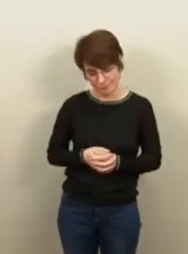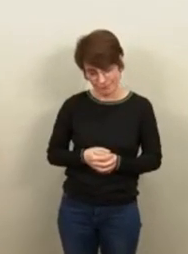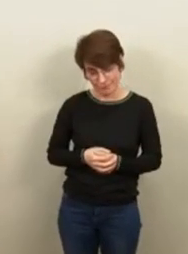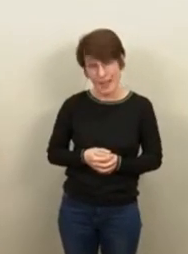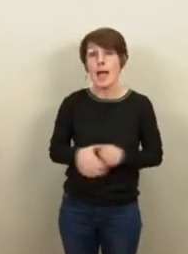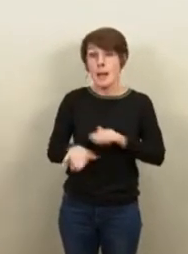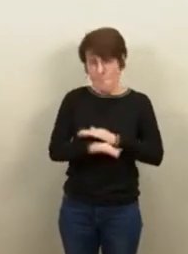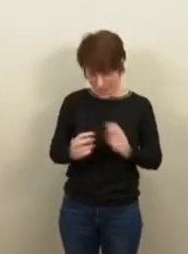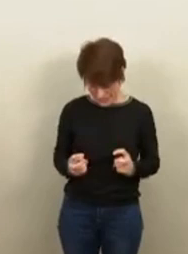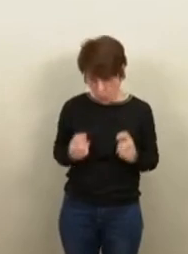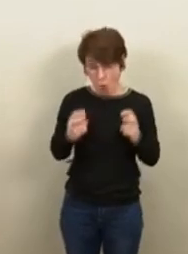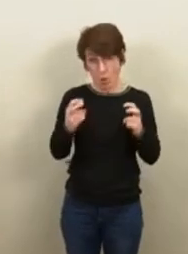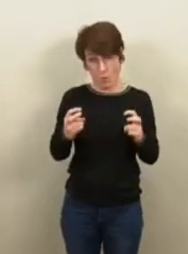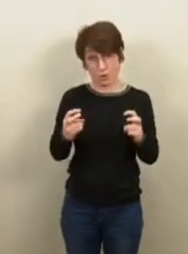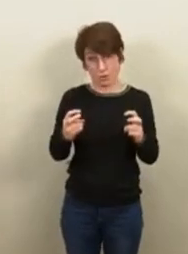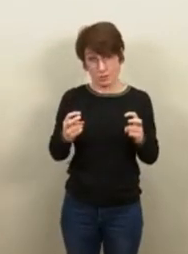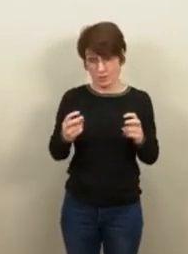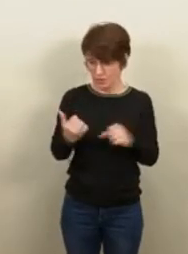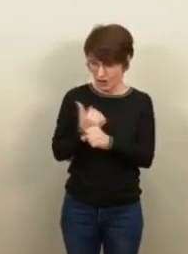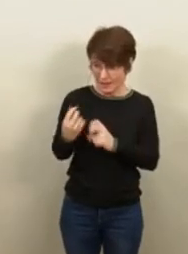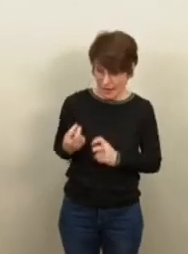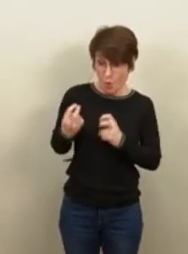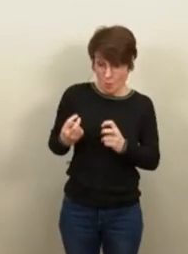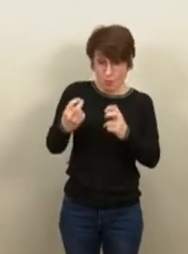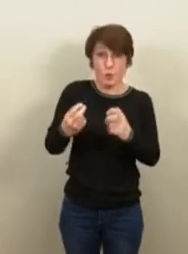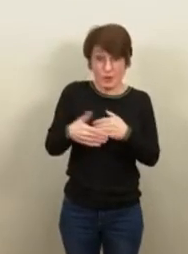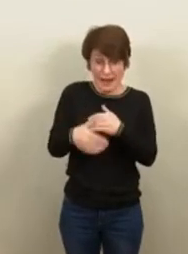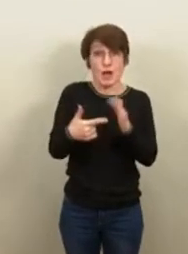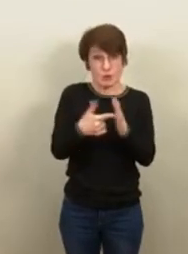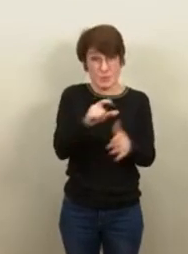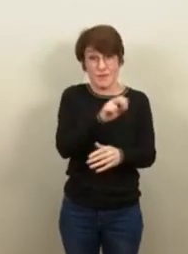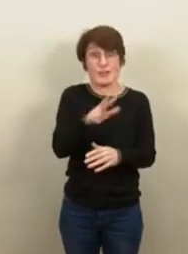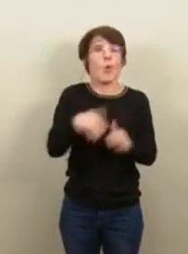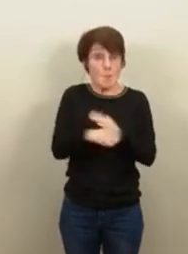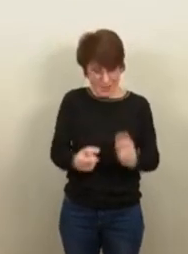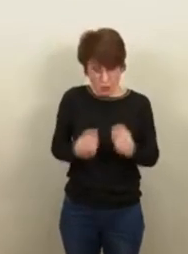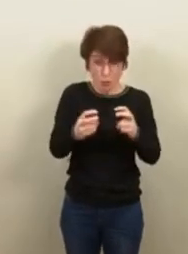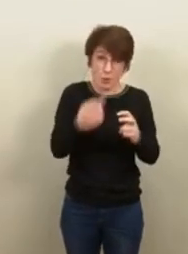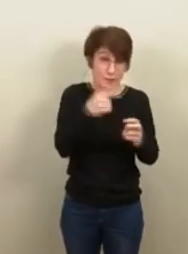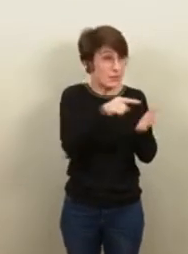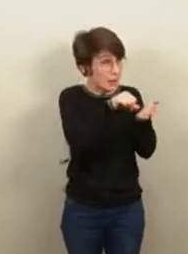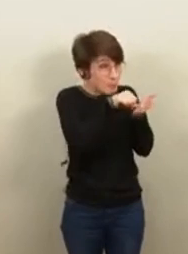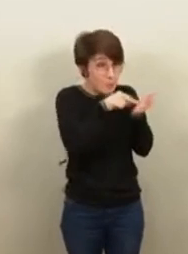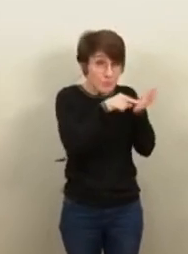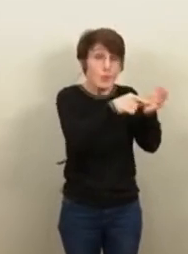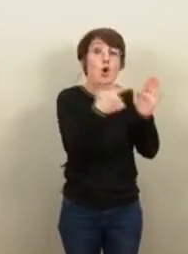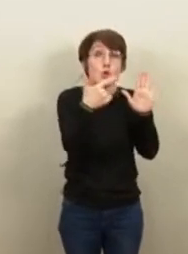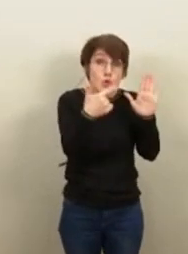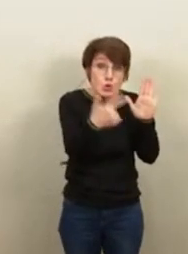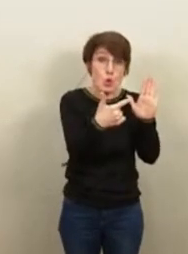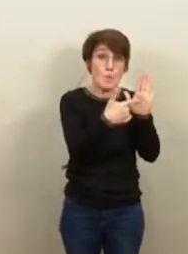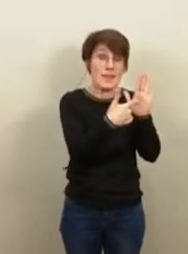des bases, notre propriétaire grenoblois en 2023 aurait payé 2 093 €, soit